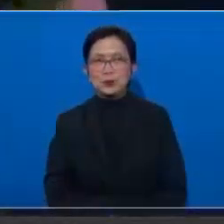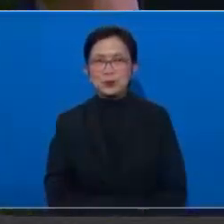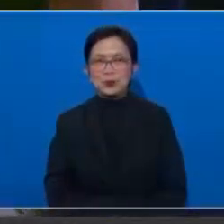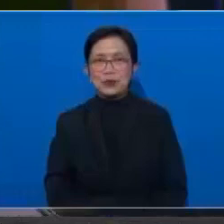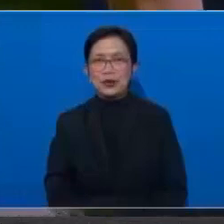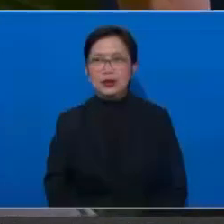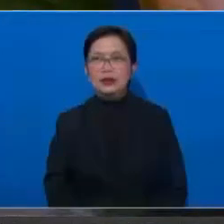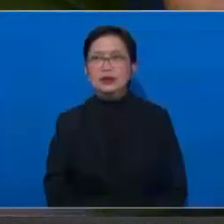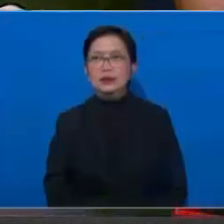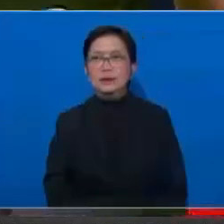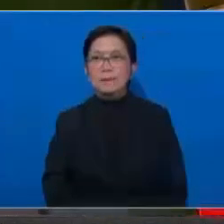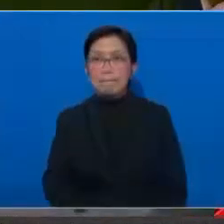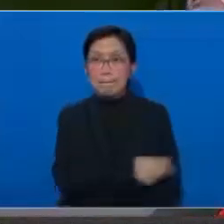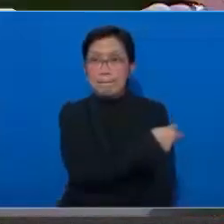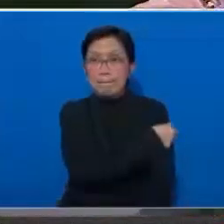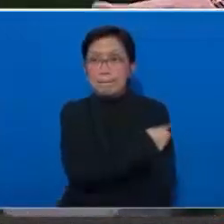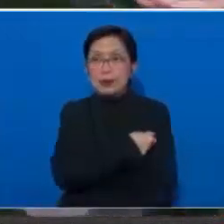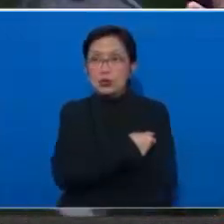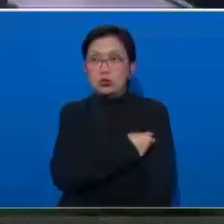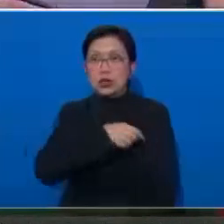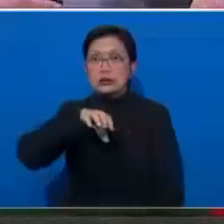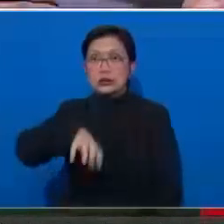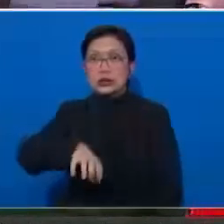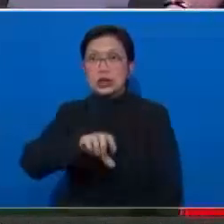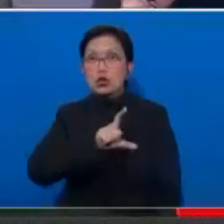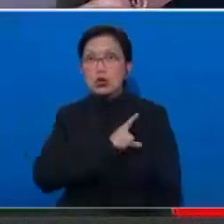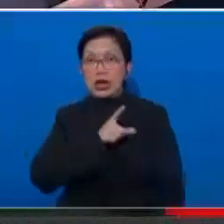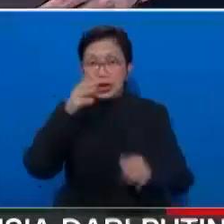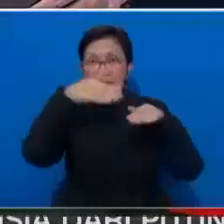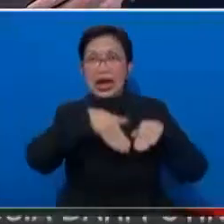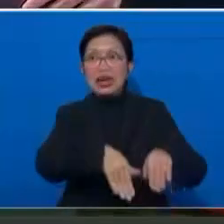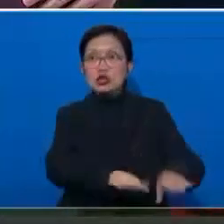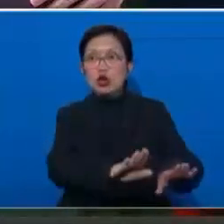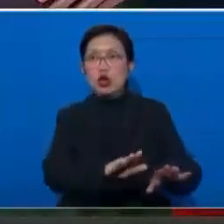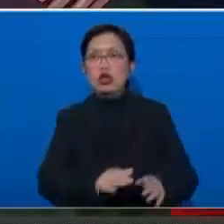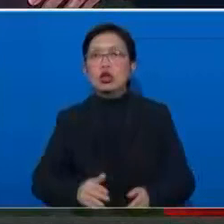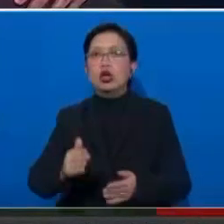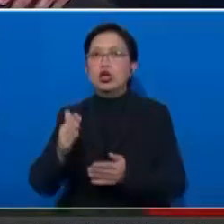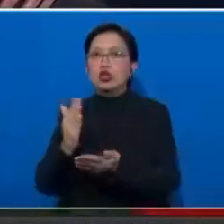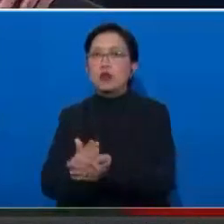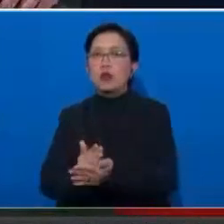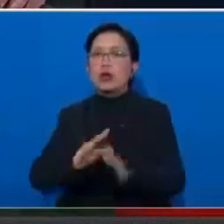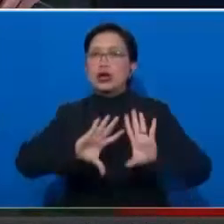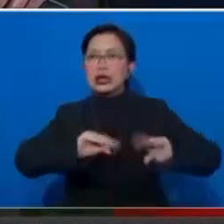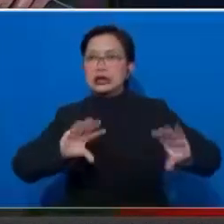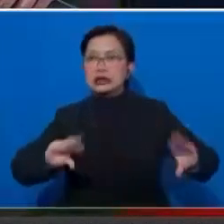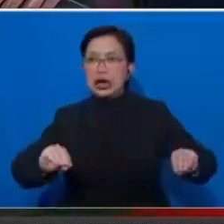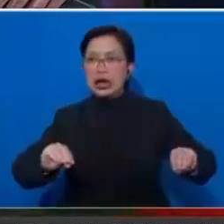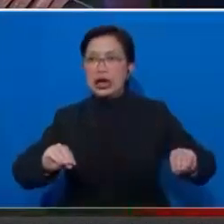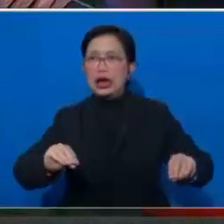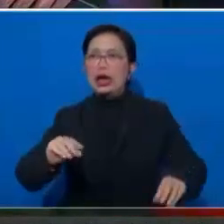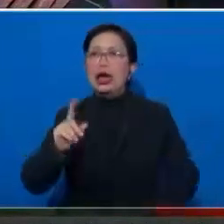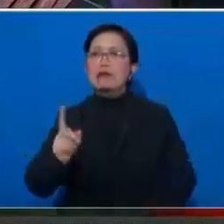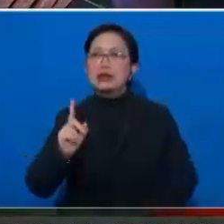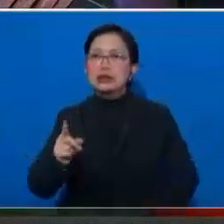Petugas penanganan prasarana dan sarana umum Kelurahan Ancol, Jakarta Utara mogok kerja. Mereka menggelar aksi mogok kerja karena merasa dihina miskin oleh